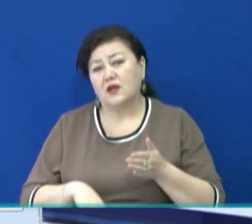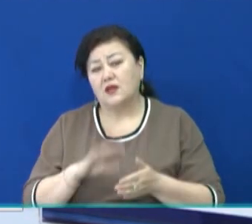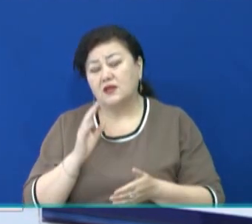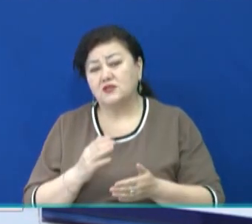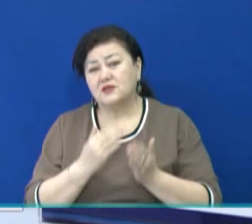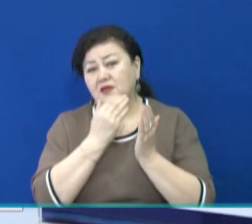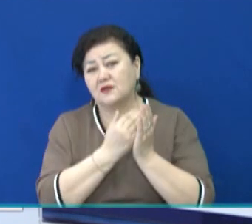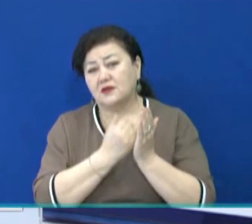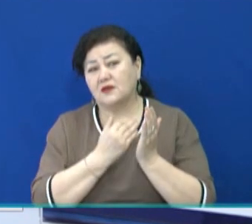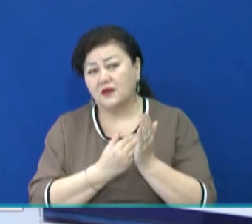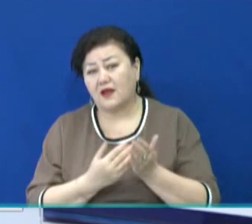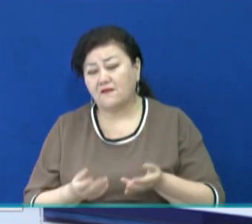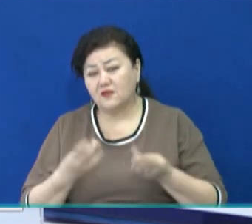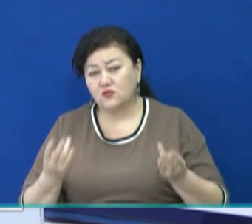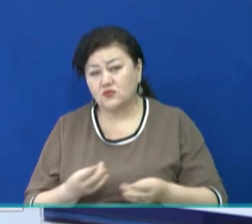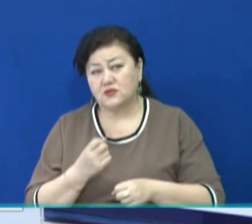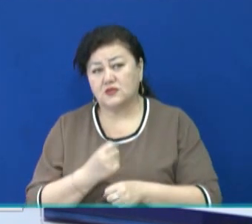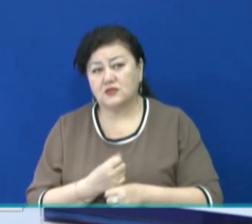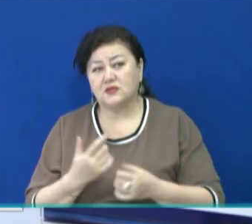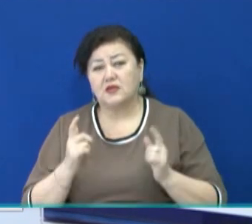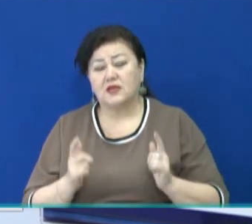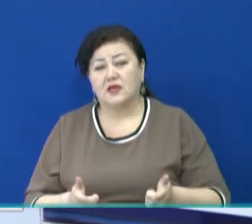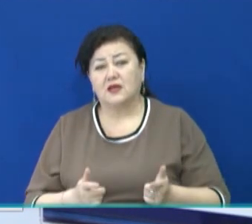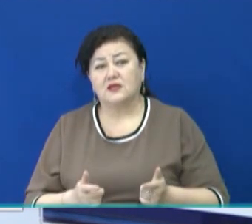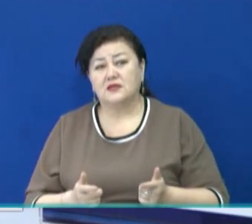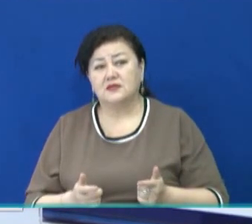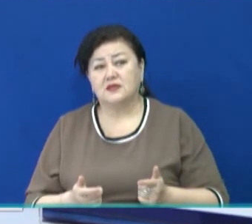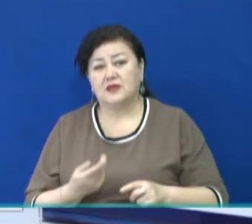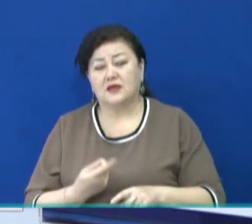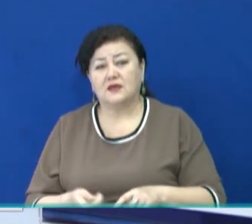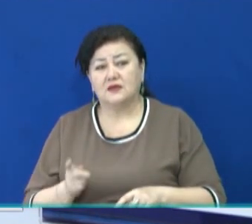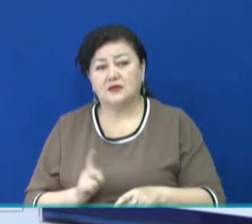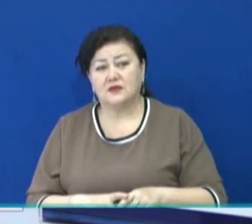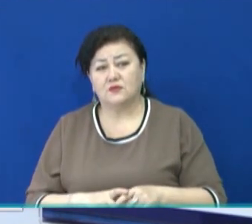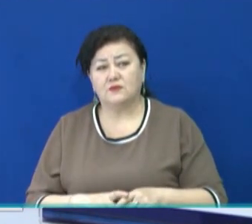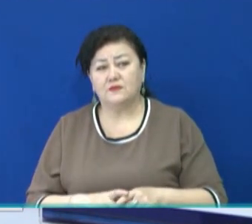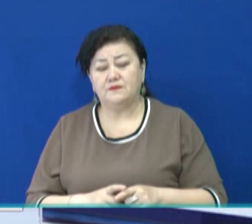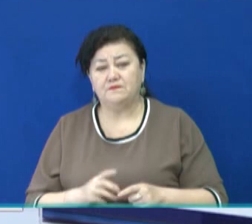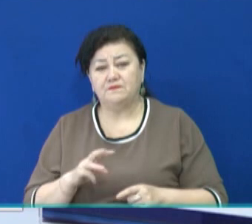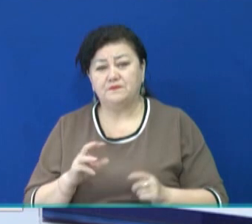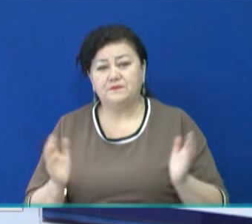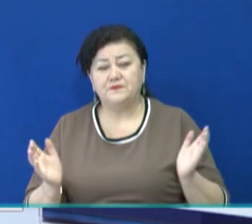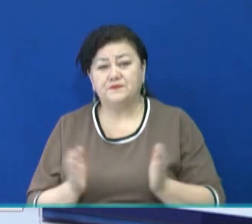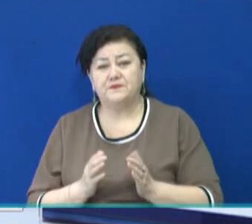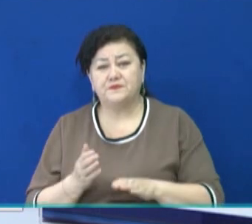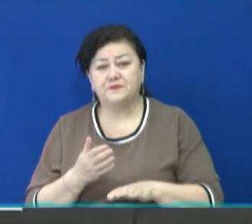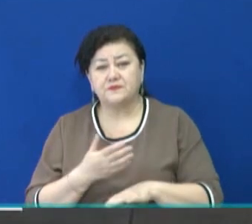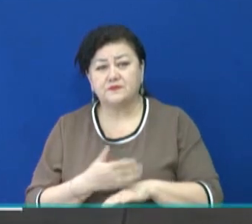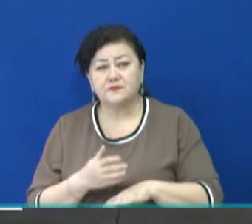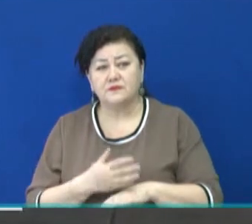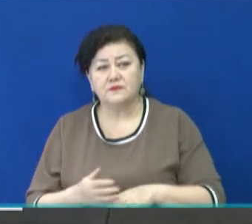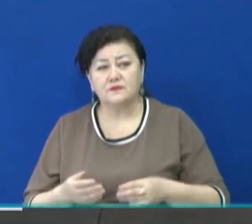істеп беріңіз деген хат болу керек. Және ол хатқа банагі банктің немесе жаңағы микроқаржылық ұйымның қарсылығы болу